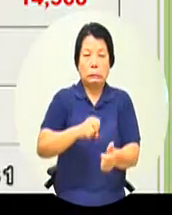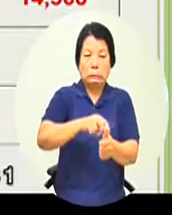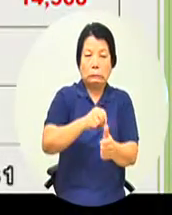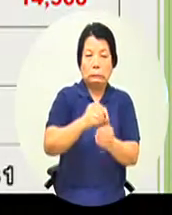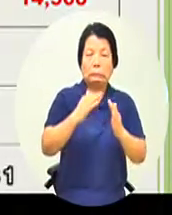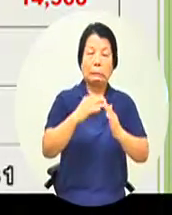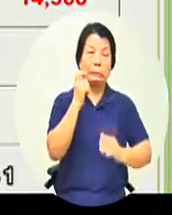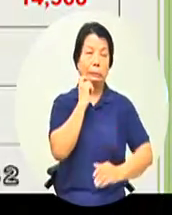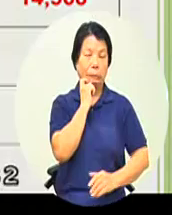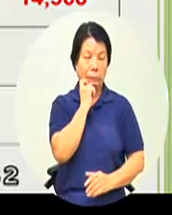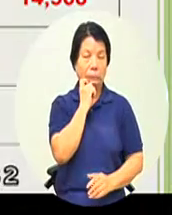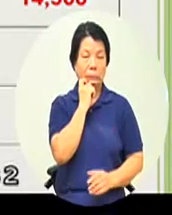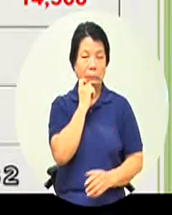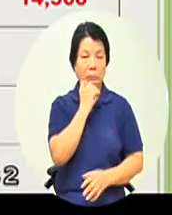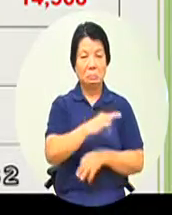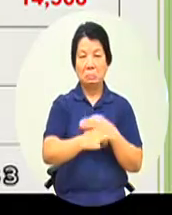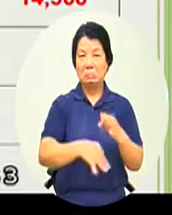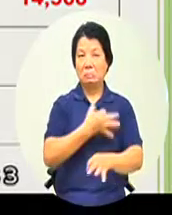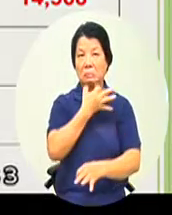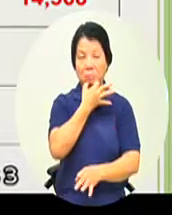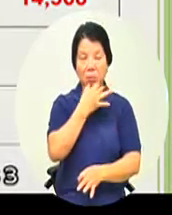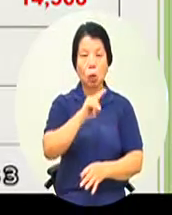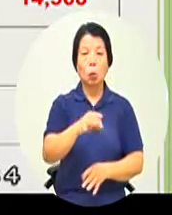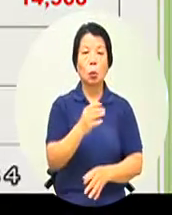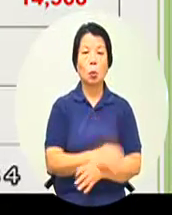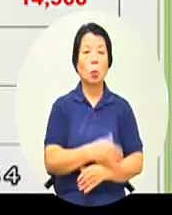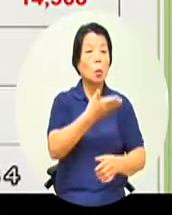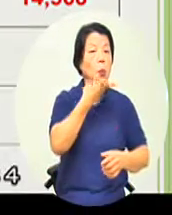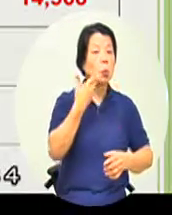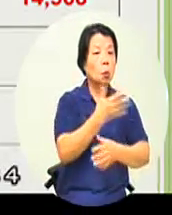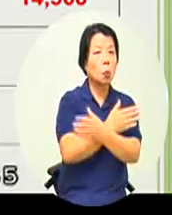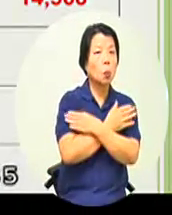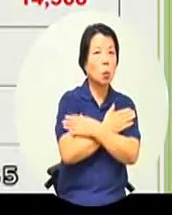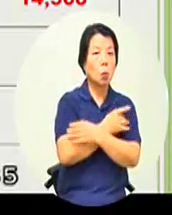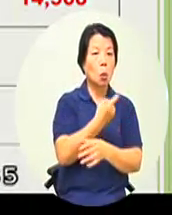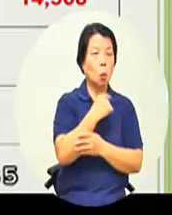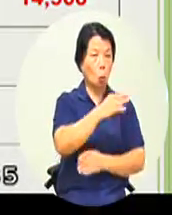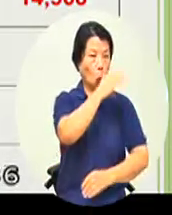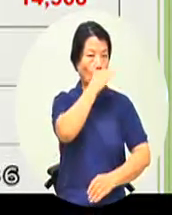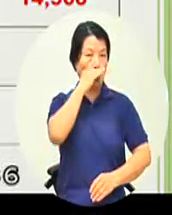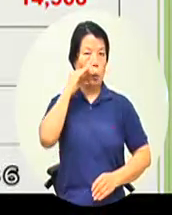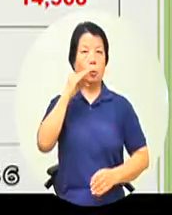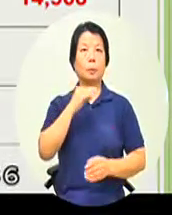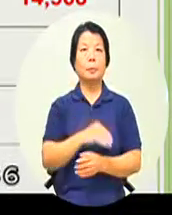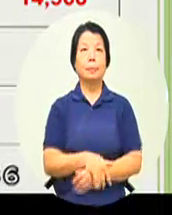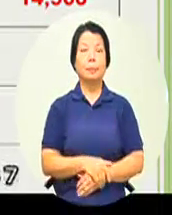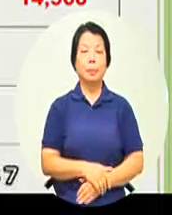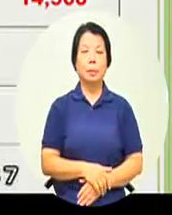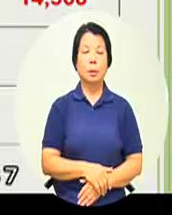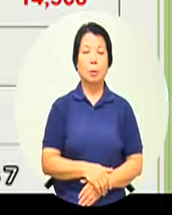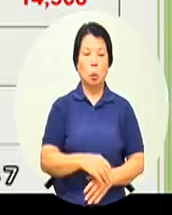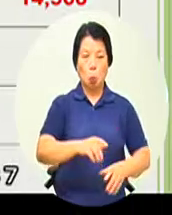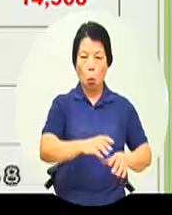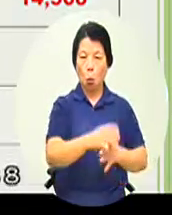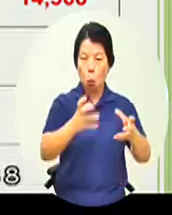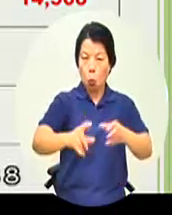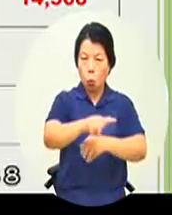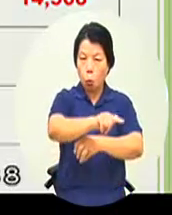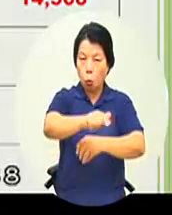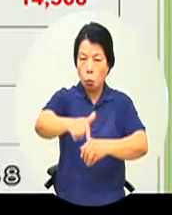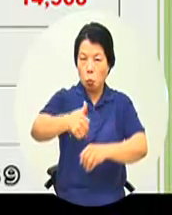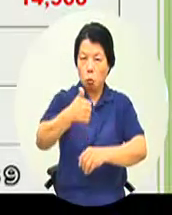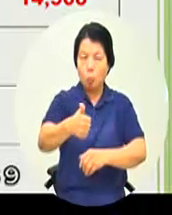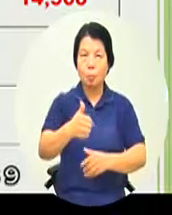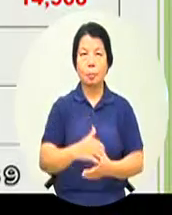托所，对不对？他是花不起啊。我甲你讲，一个私人托所，若较悬阶，对不对？吼，较好，设备较好，对不对？吼，下边等于一